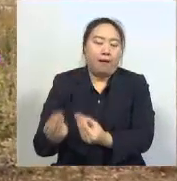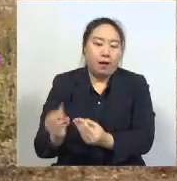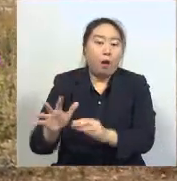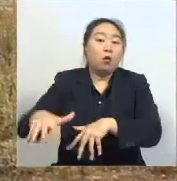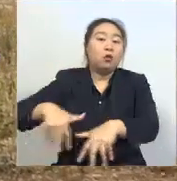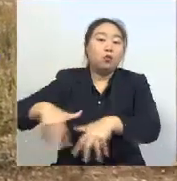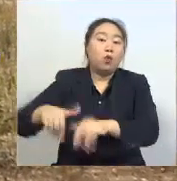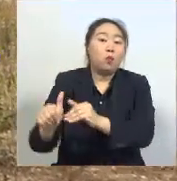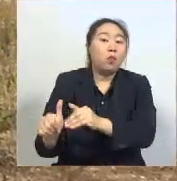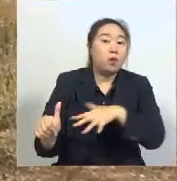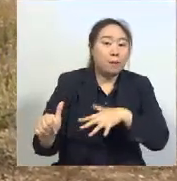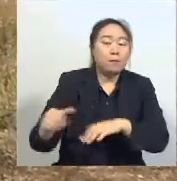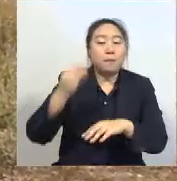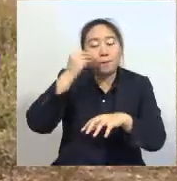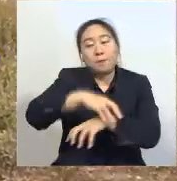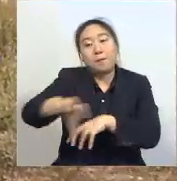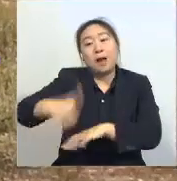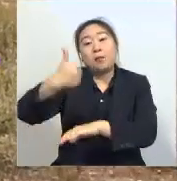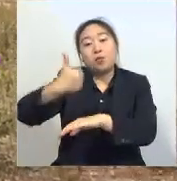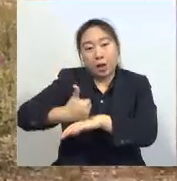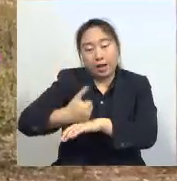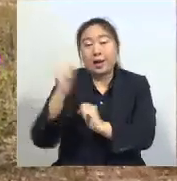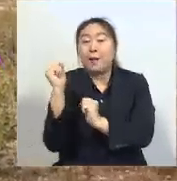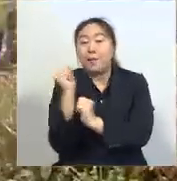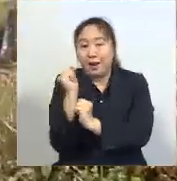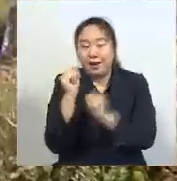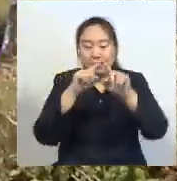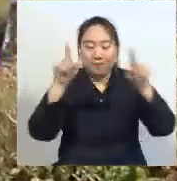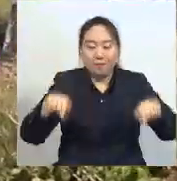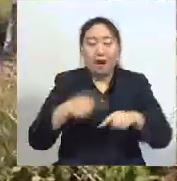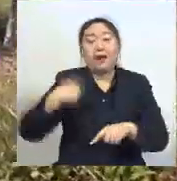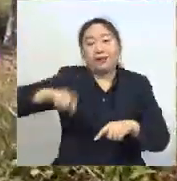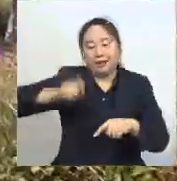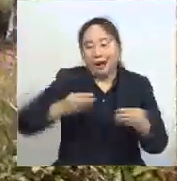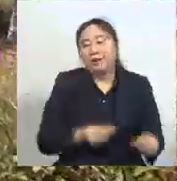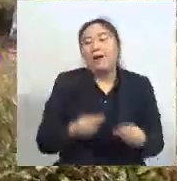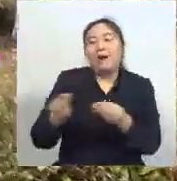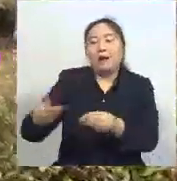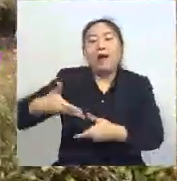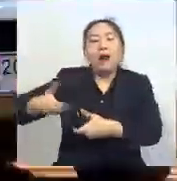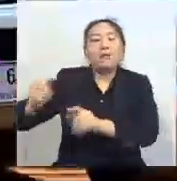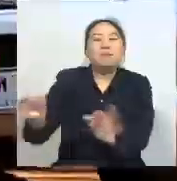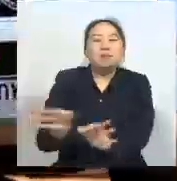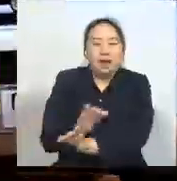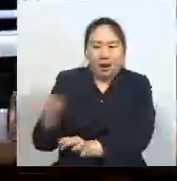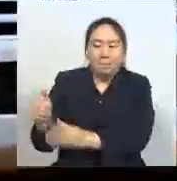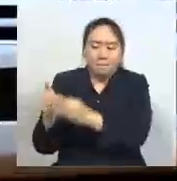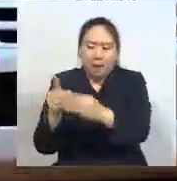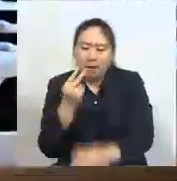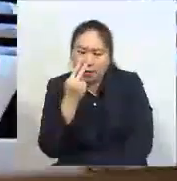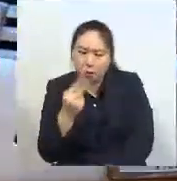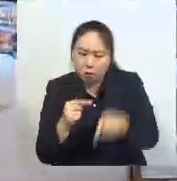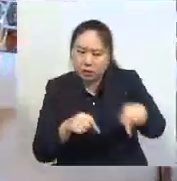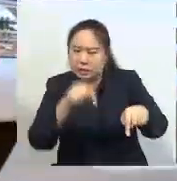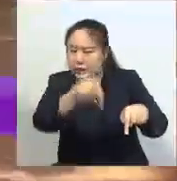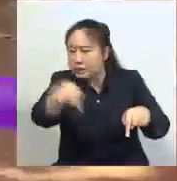ผู้นำชุมชนผู้ใหญ่บ้านและกำนันเป็นผู้รับมอบหมายสารแทนเพื่อนำเข้าชี้แนวเขตในจุดต่าง